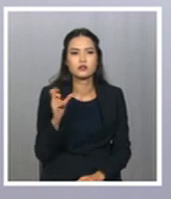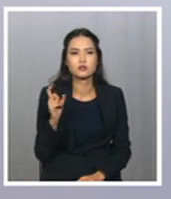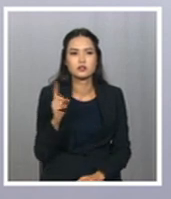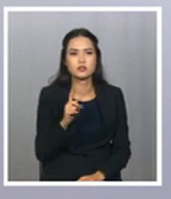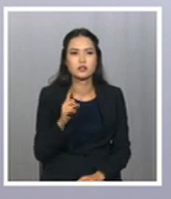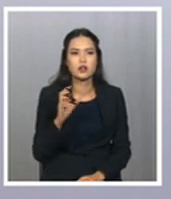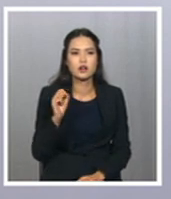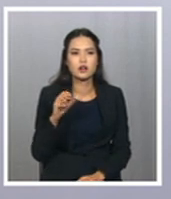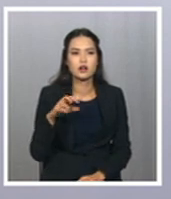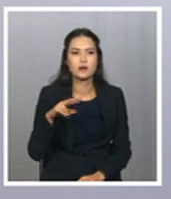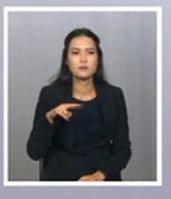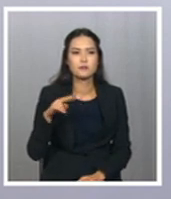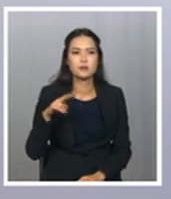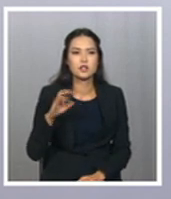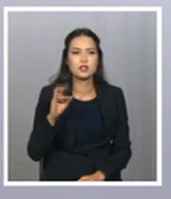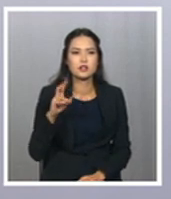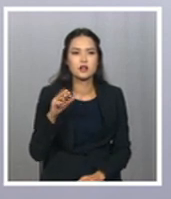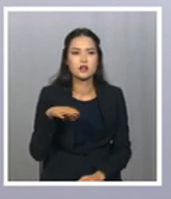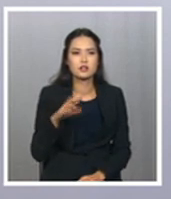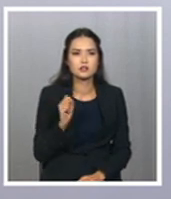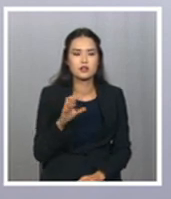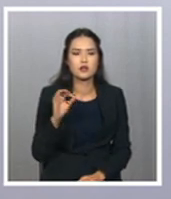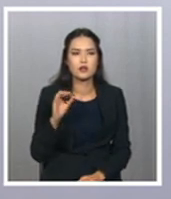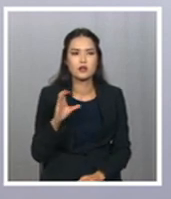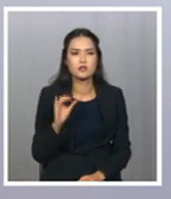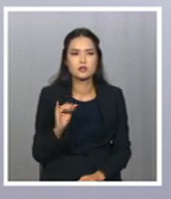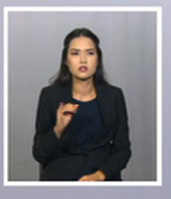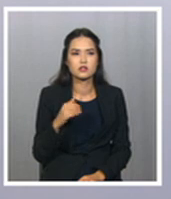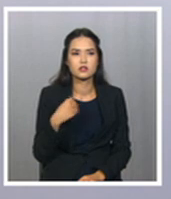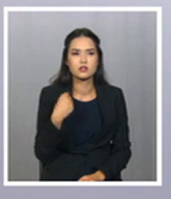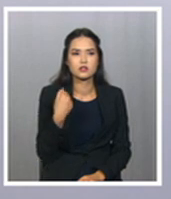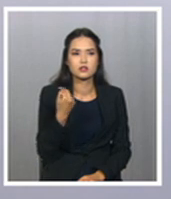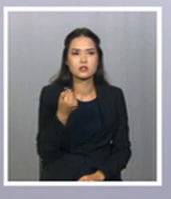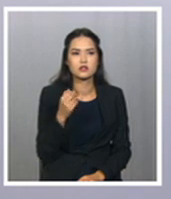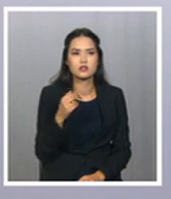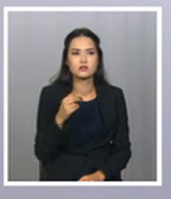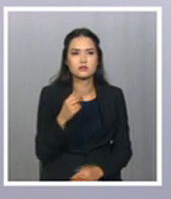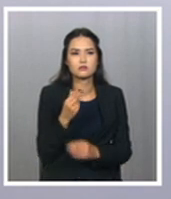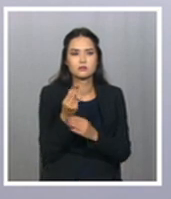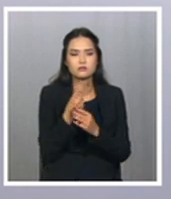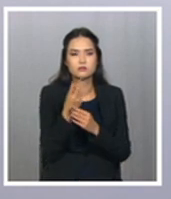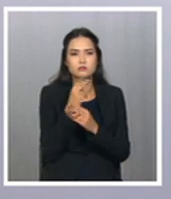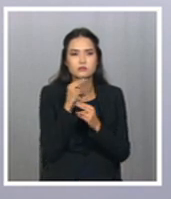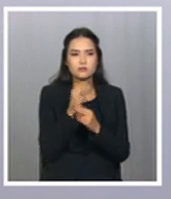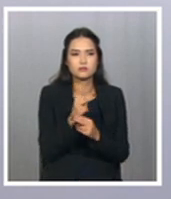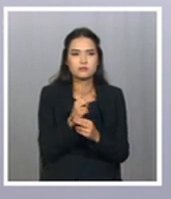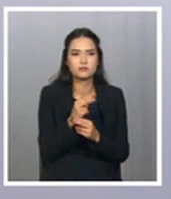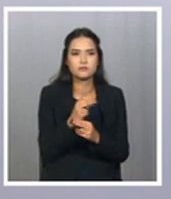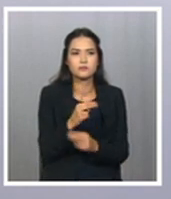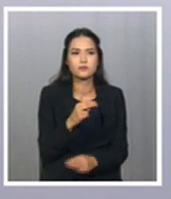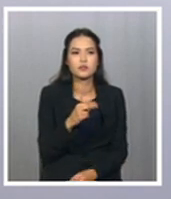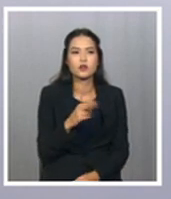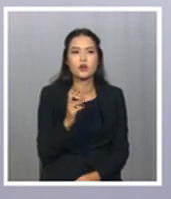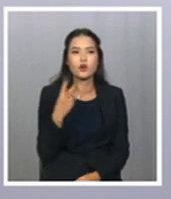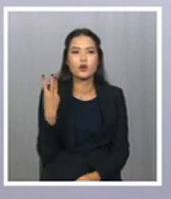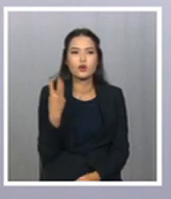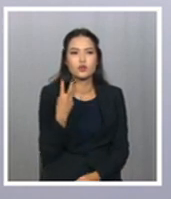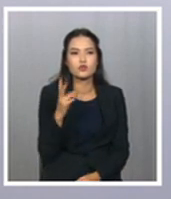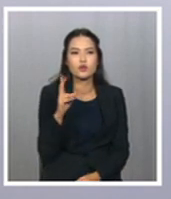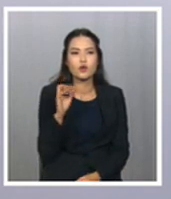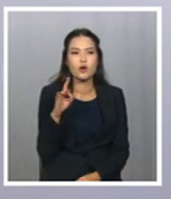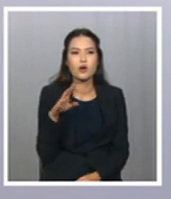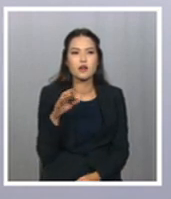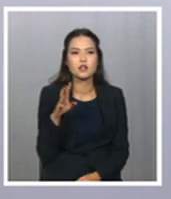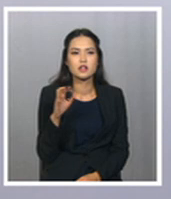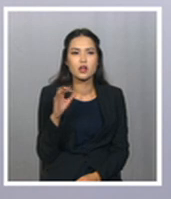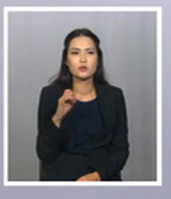бізде OZ, яғни аппликата осын береді. Ал келесі, 3 координатада